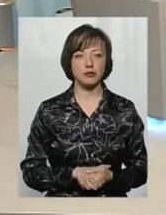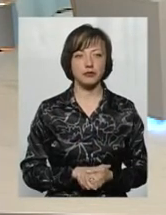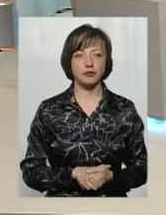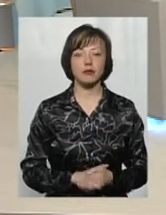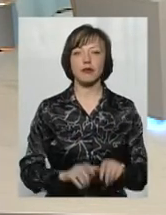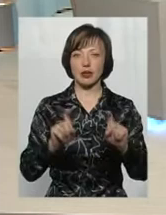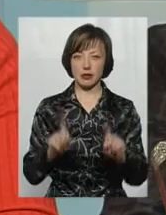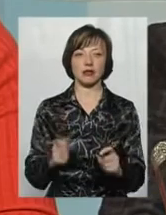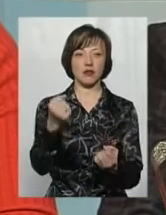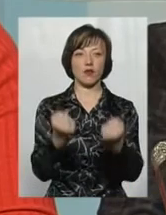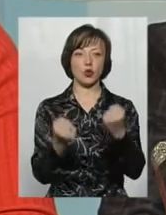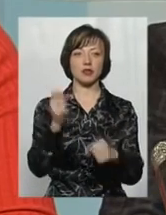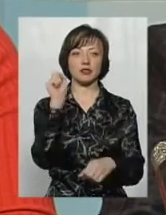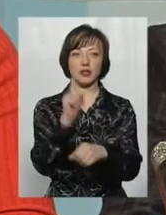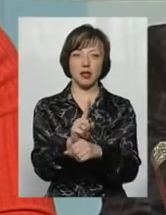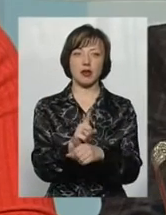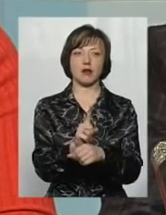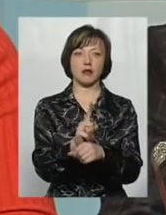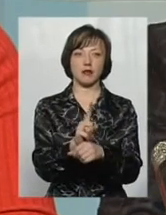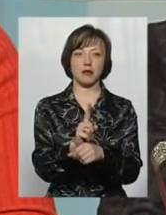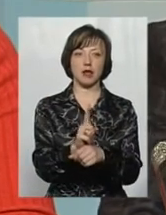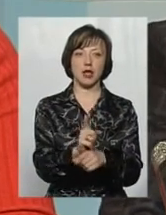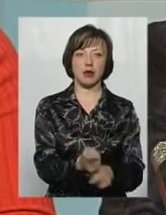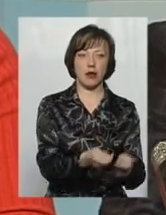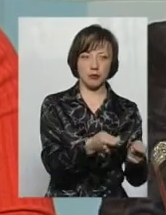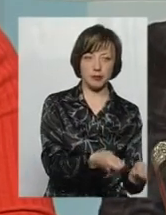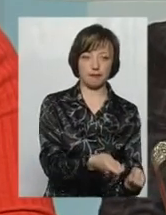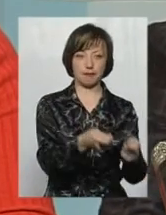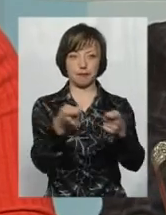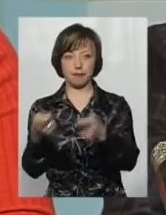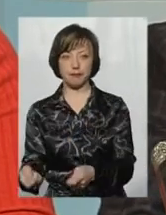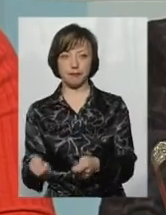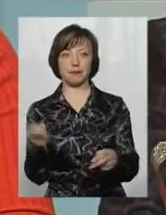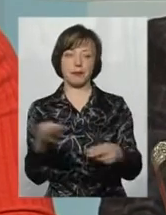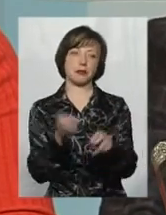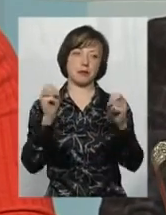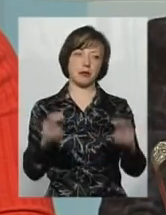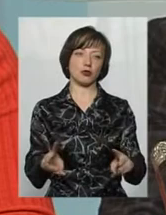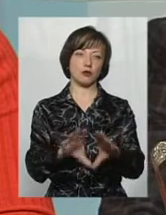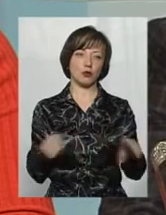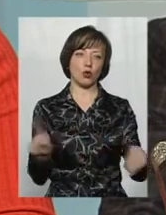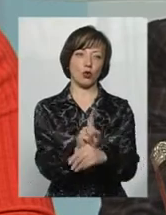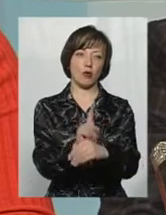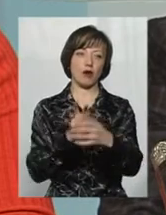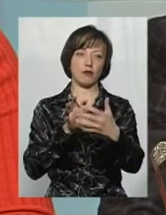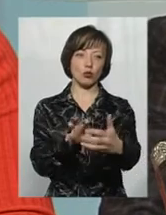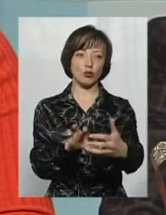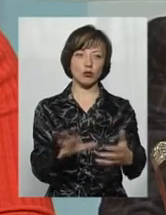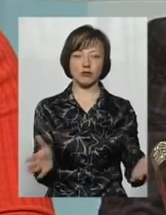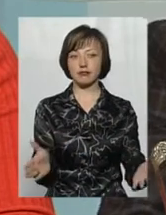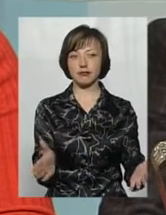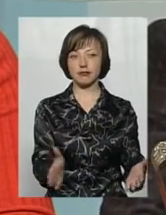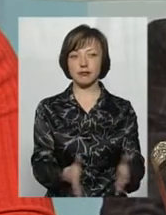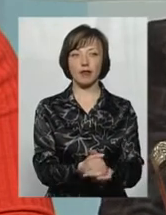Сидить водій, завдання перевізника, щоб був безпека перевезень, нормальний автобус і надати